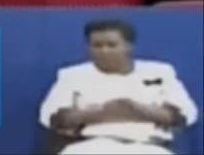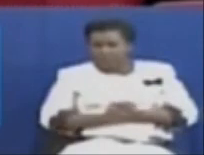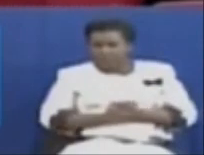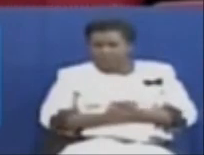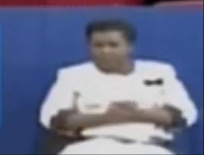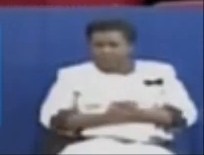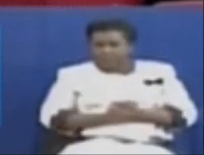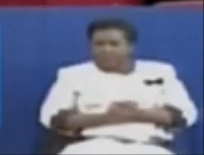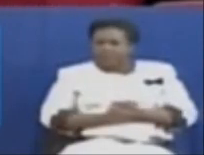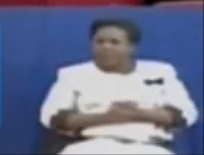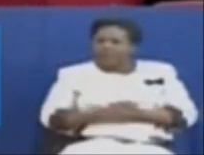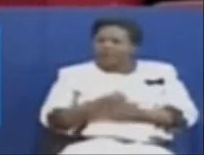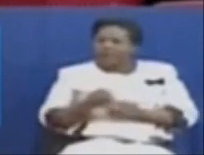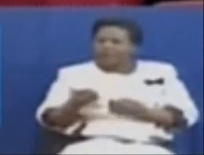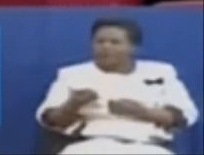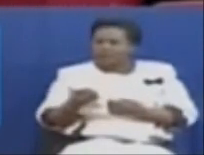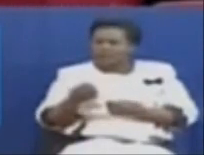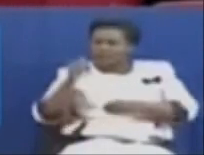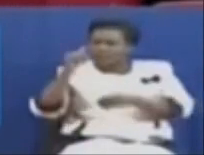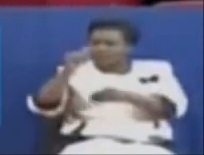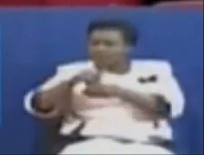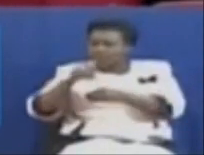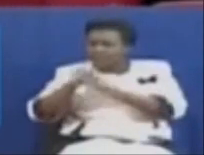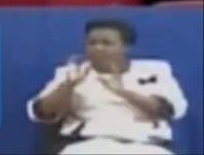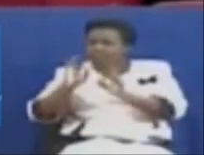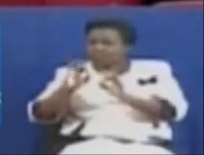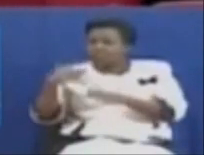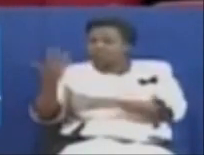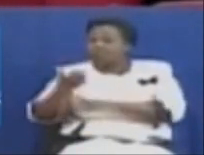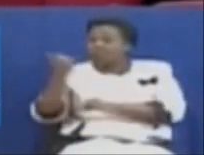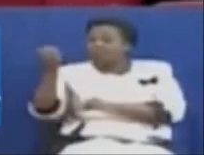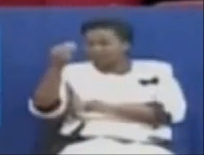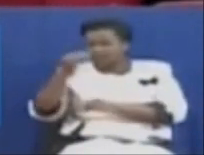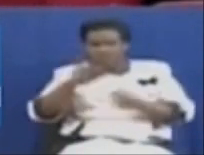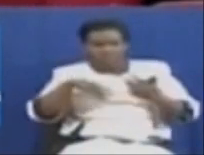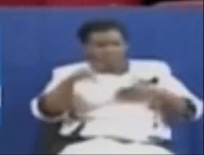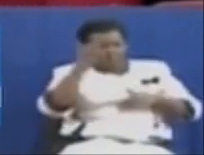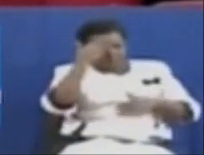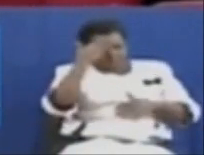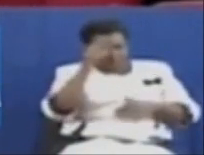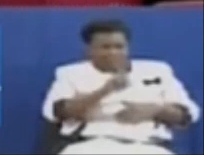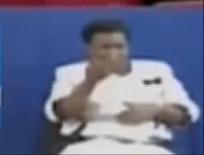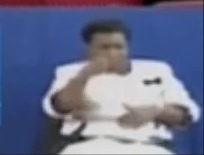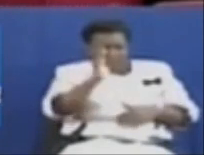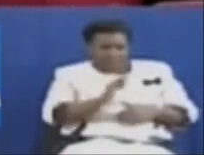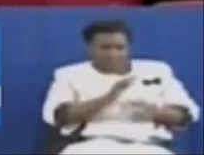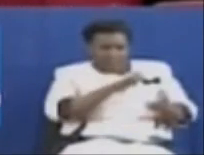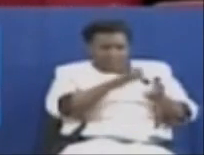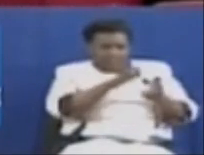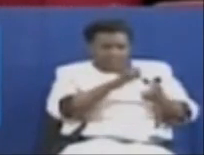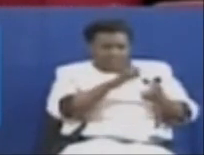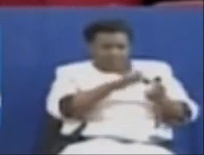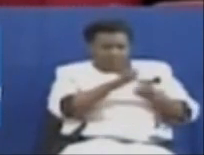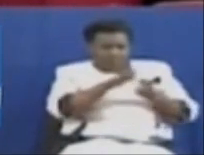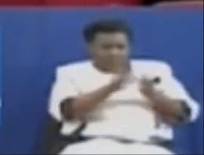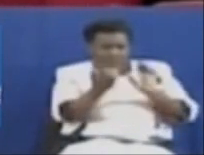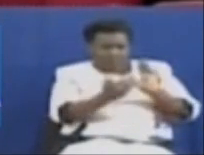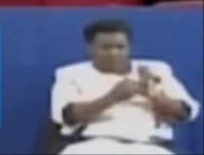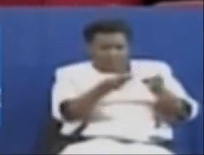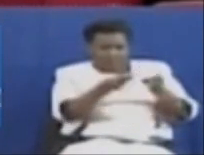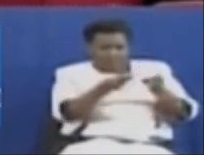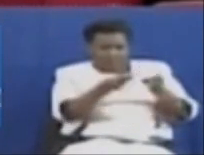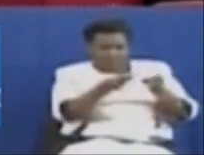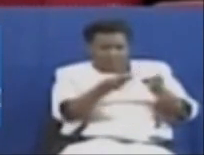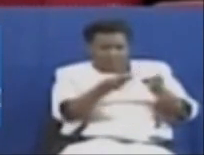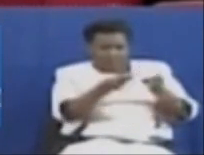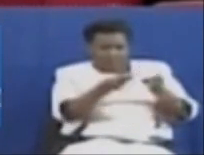Mheshimiwa Shali Raymond, swali la nyongeza. Mheshimiwa Naibu Spika, nakushukuru sana. Mheshimiwa Naibu Spika, naishukuru serikali kwa